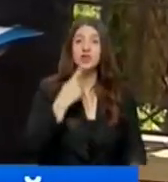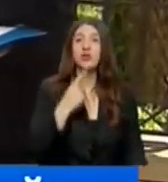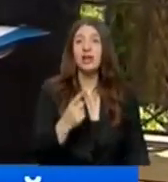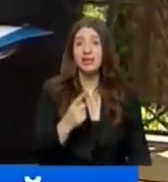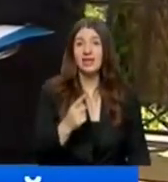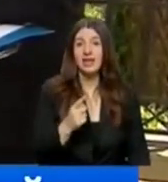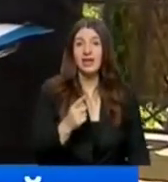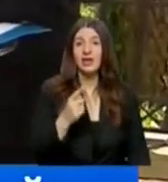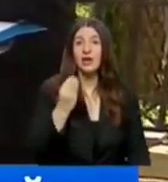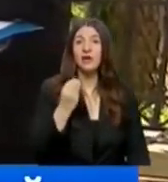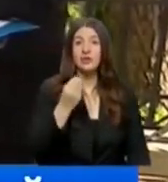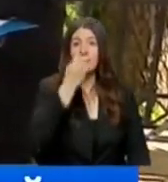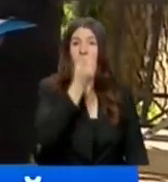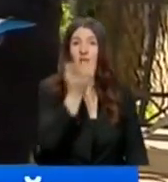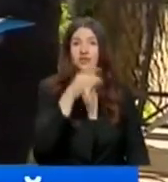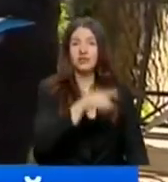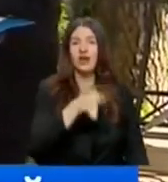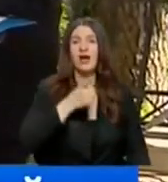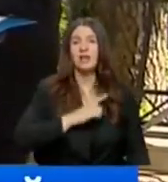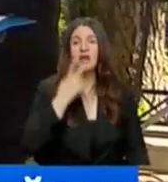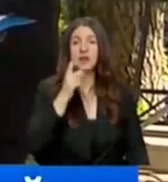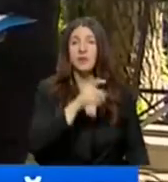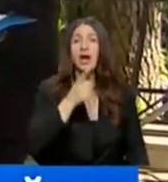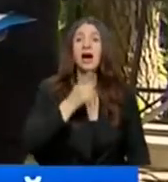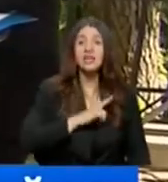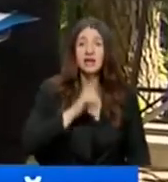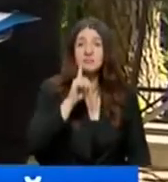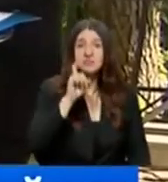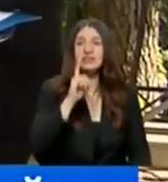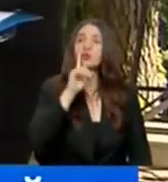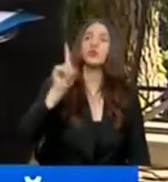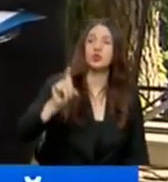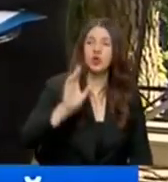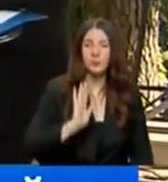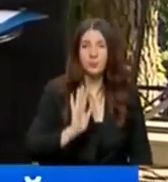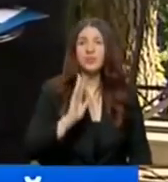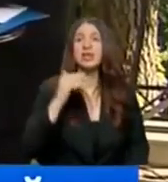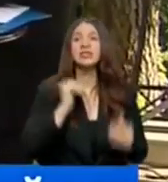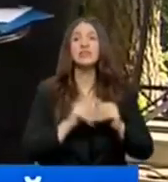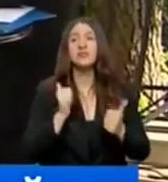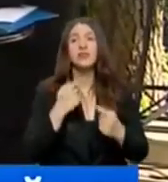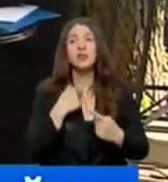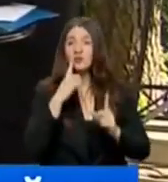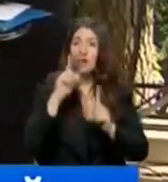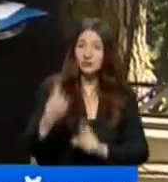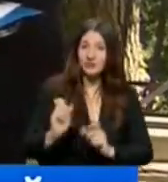söylemişti. Güzelbahçe'de adaylığını açıklamıştı. Aday mısınız diye soracağım. Seçim ne zaman diye